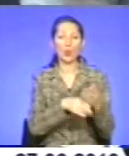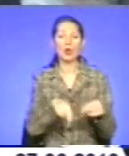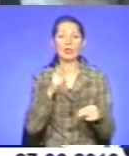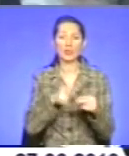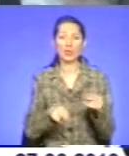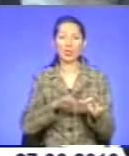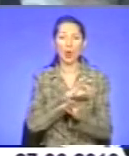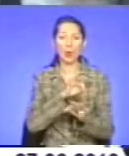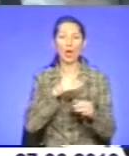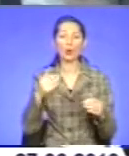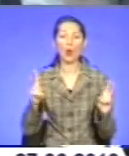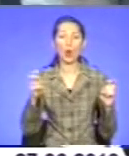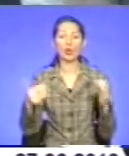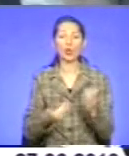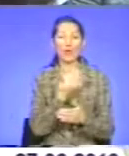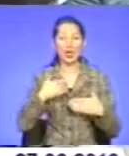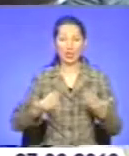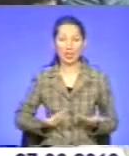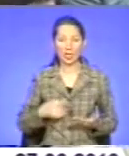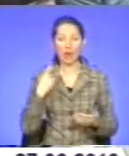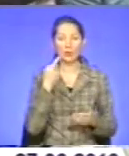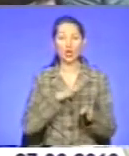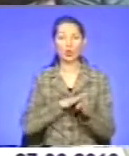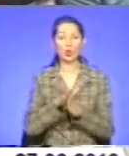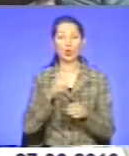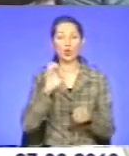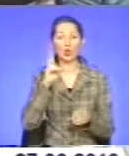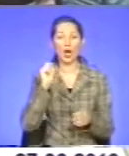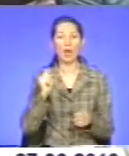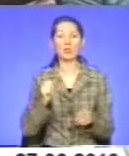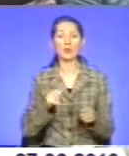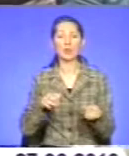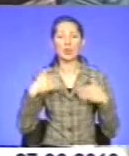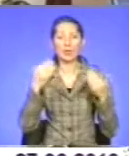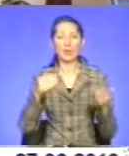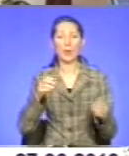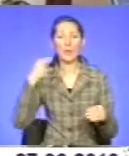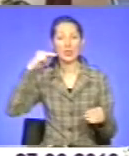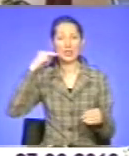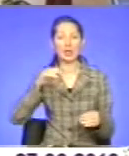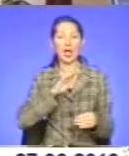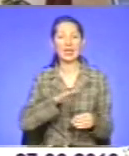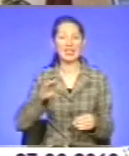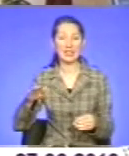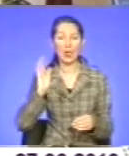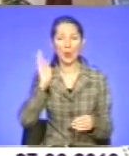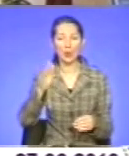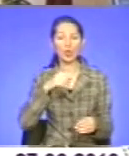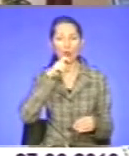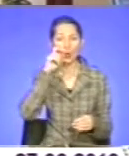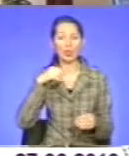життя». В області реалізують соціальні ініціативи президента України «Діти – майбутнє України», відновлюють мережу дитячих